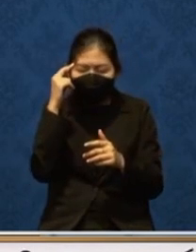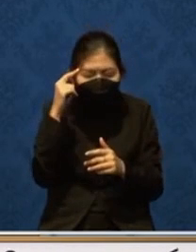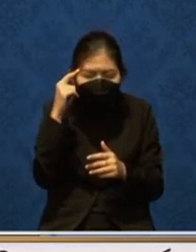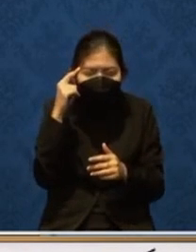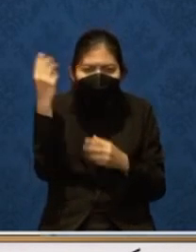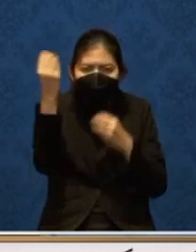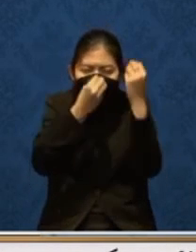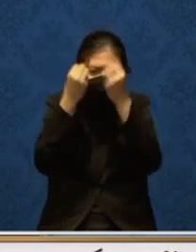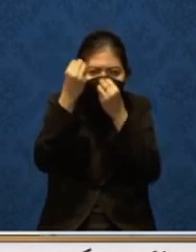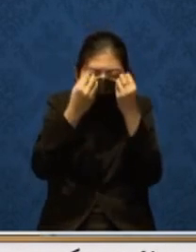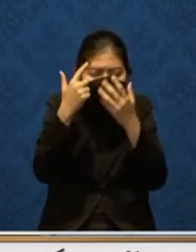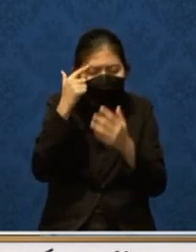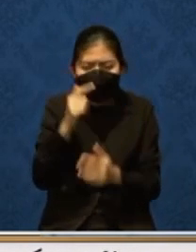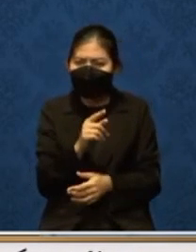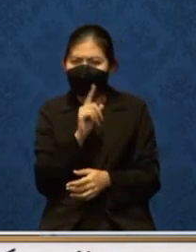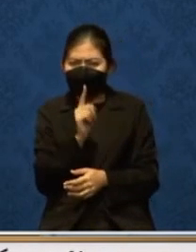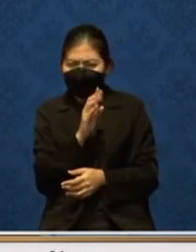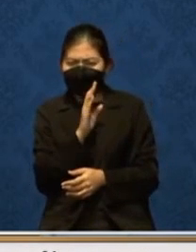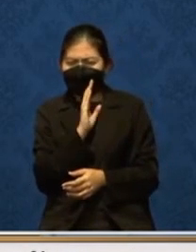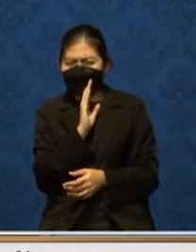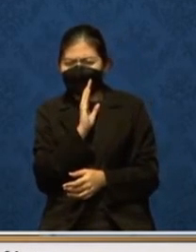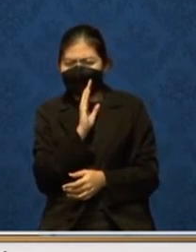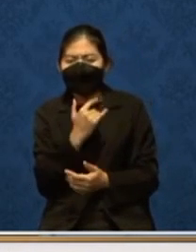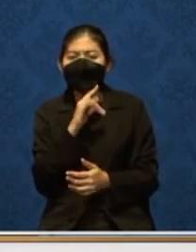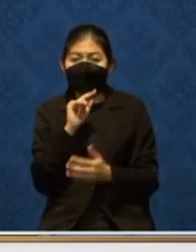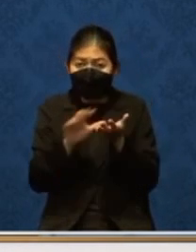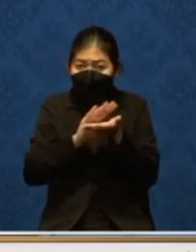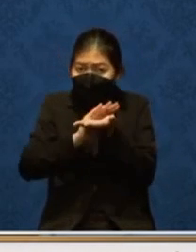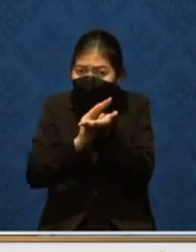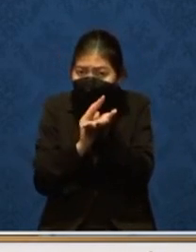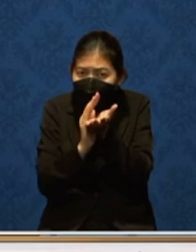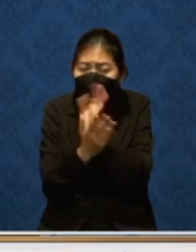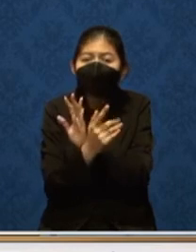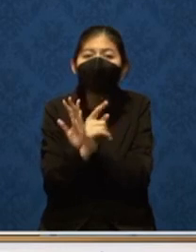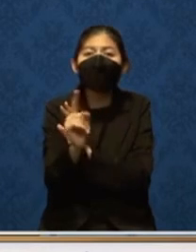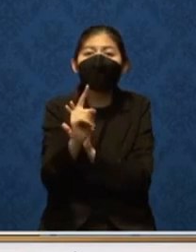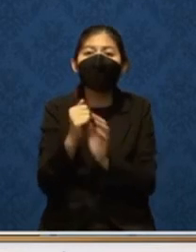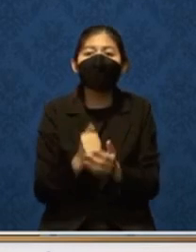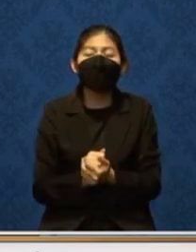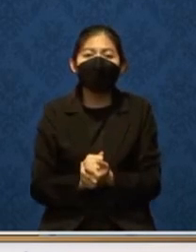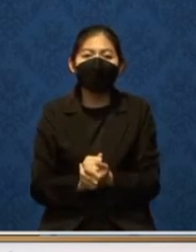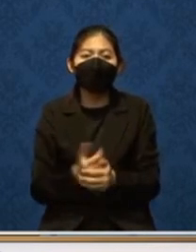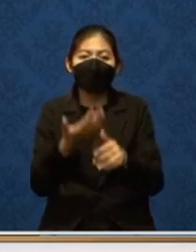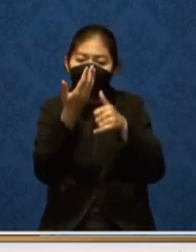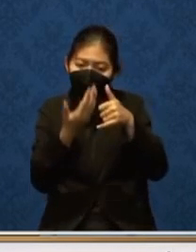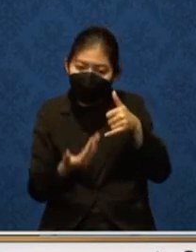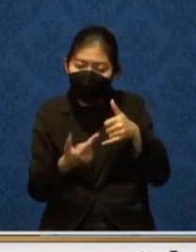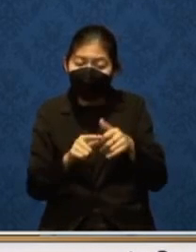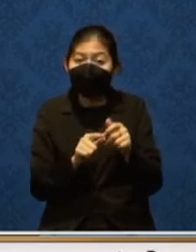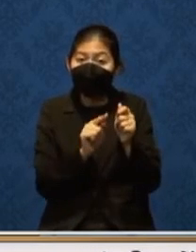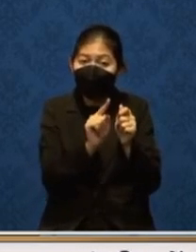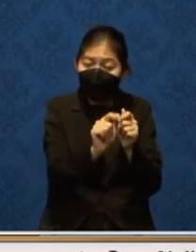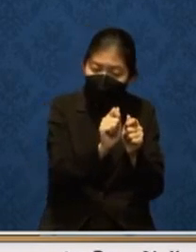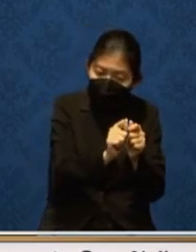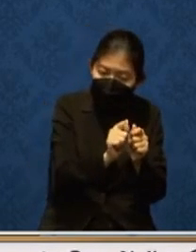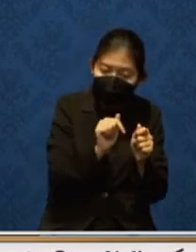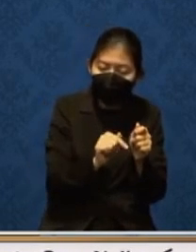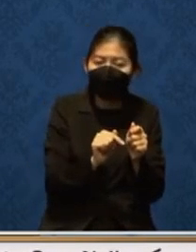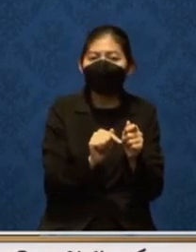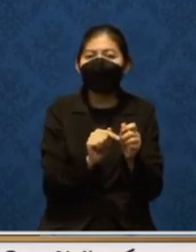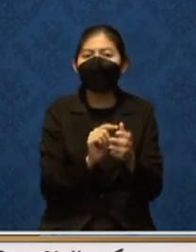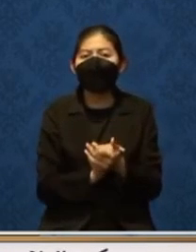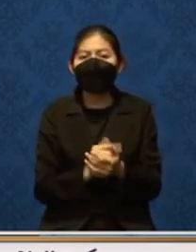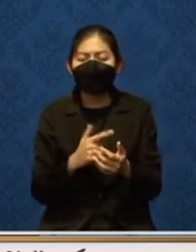ความจริแต่ถเราลองเปลี่นนิดเดียวเปลี่ยนช Billion ทั้งหมดจากใน Aเป็ในศักษยามที่ชอบ